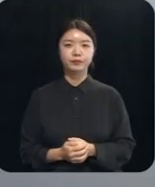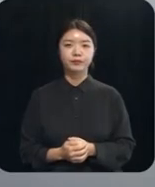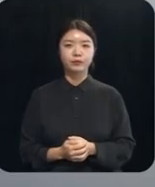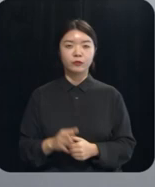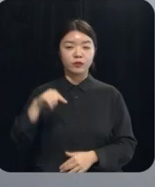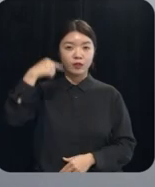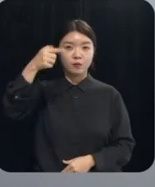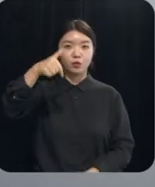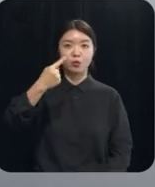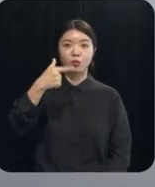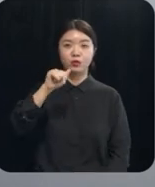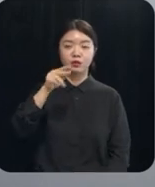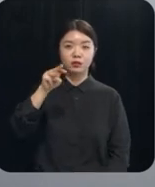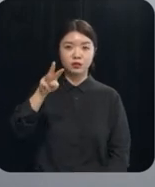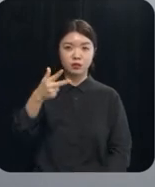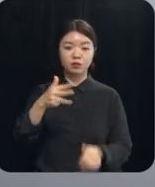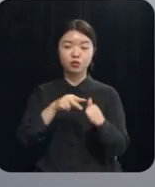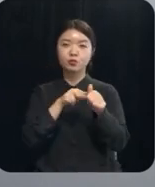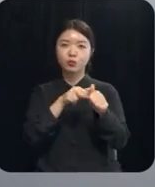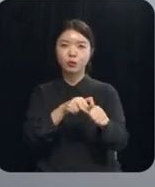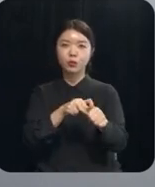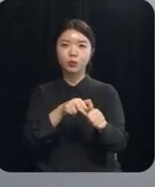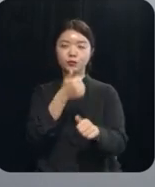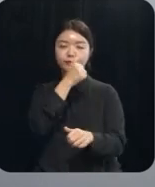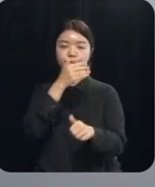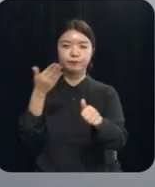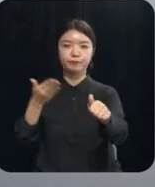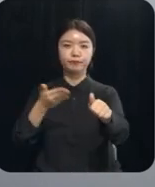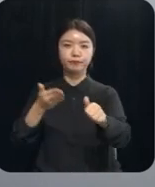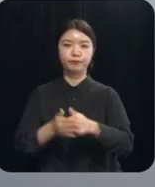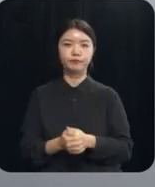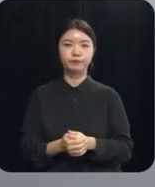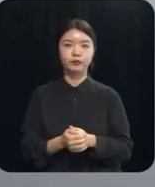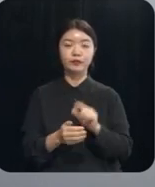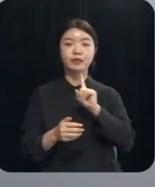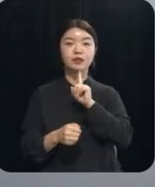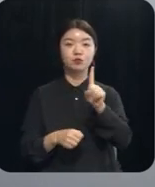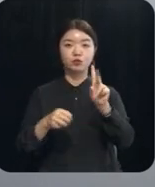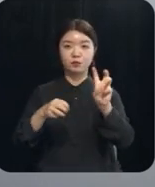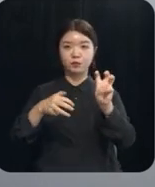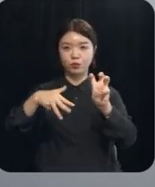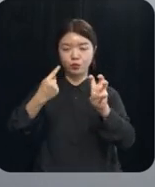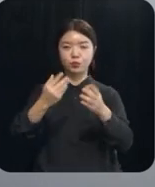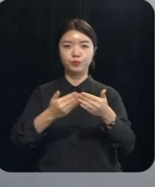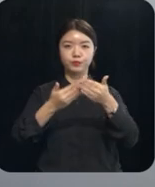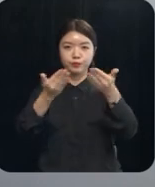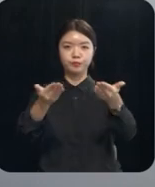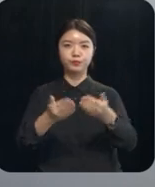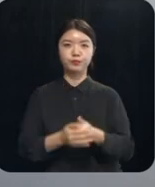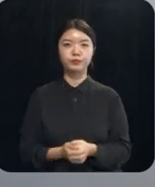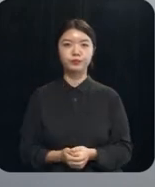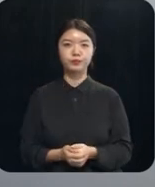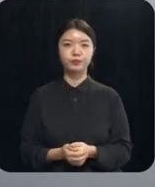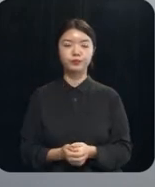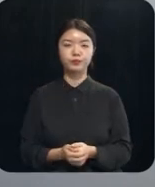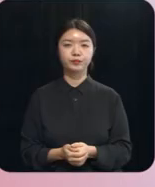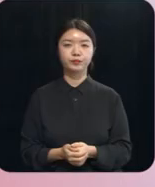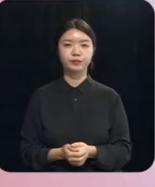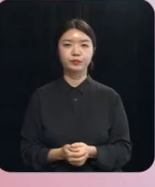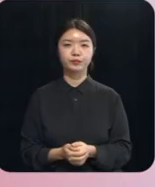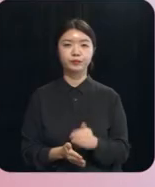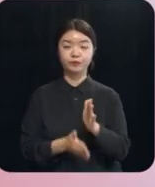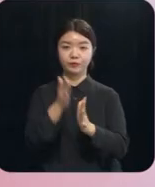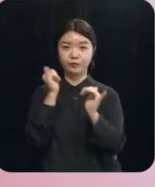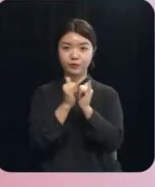다음 고기철 후보께서 공약들 소개해 주시기 바라겠습니다. 역시 1분 30초 시작해 주십시오. 네, 시민